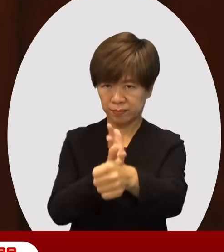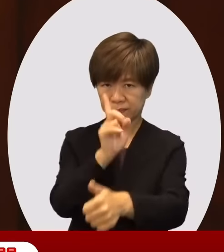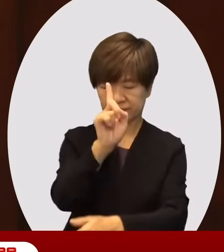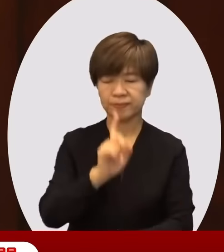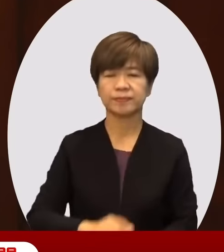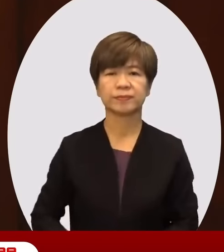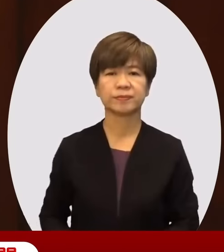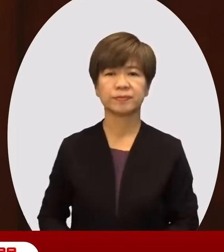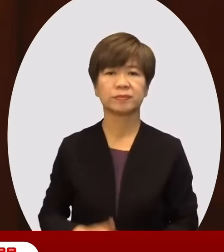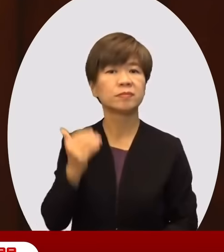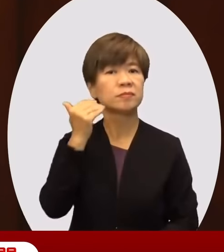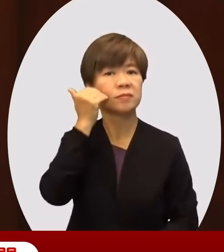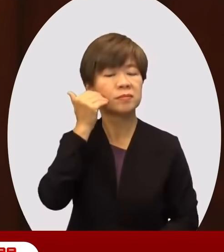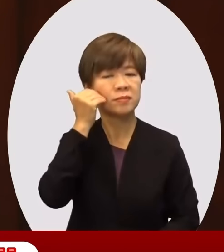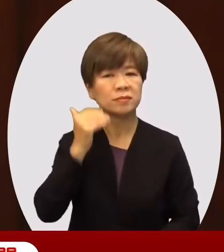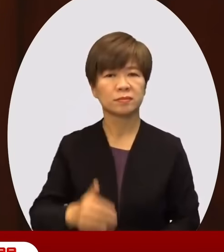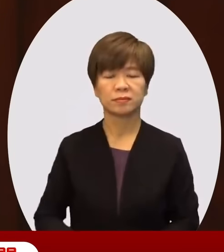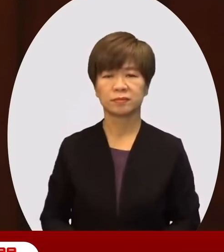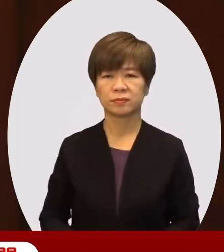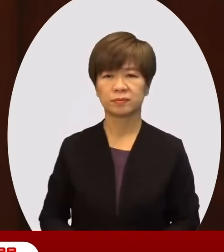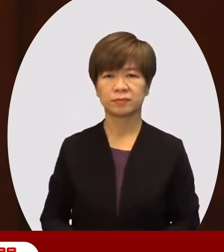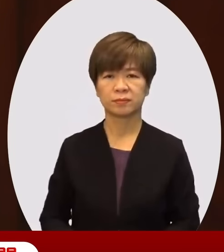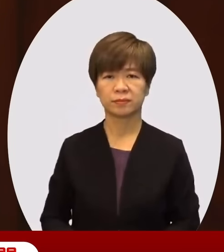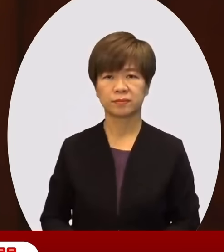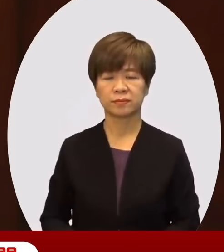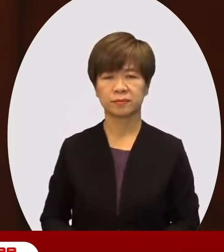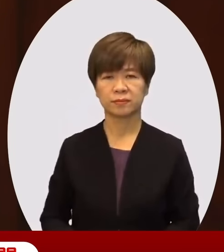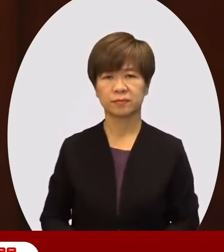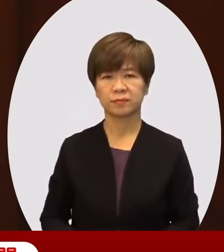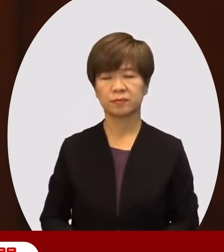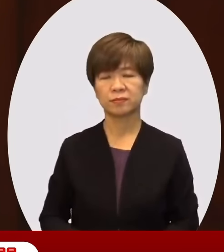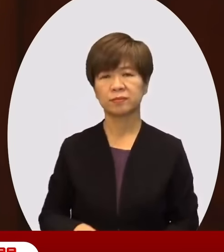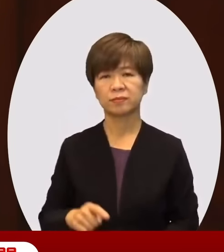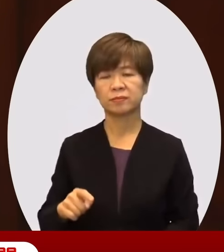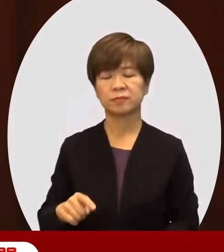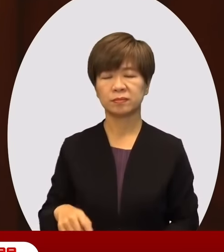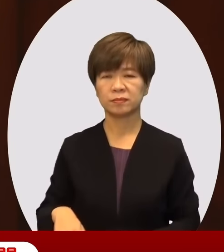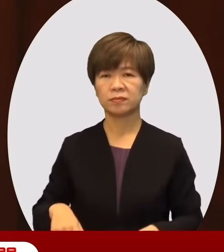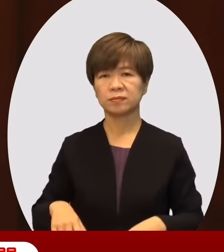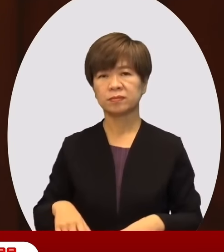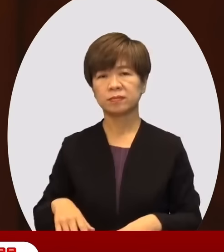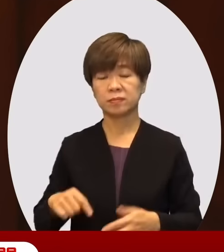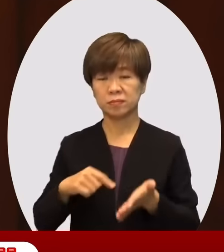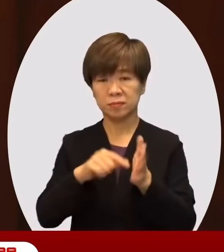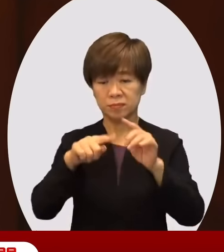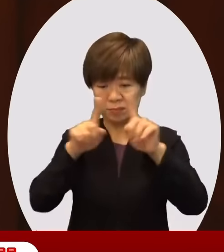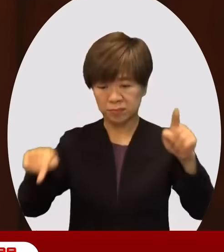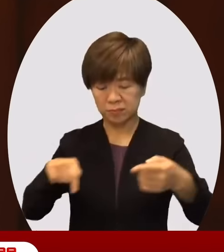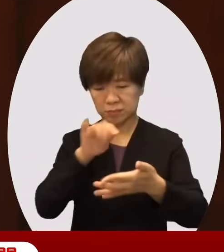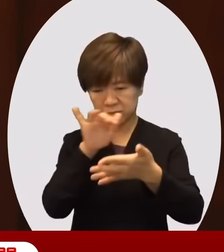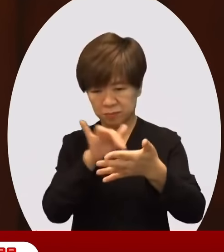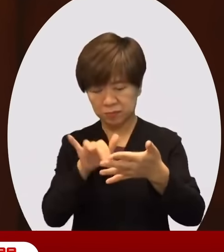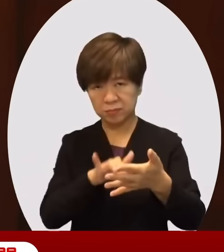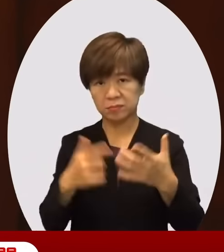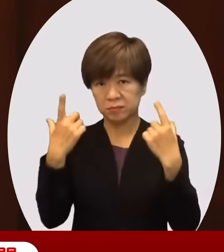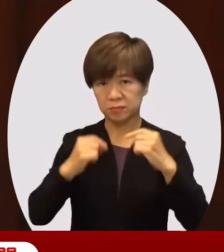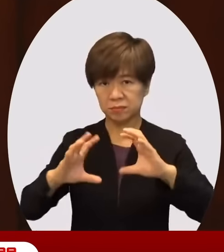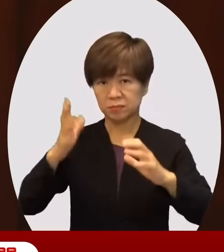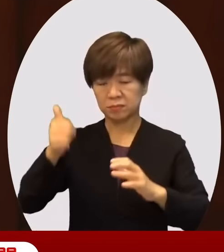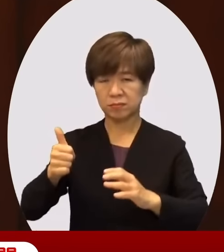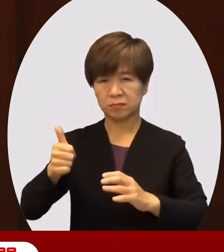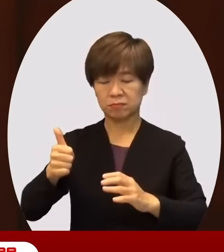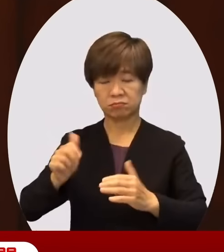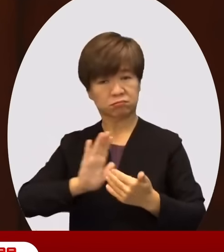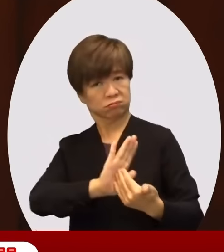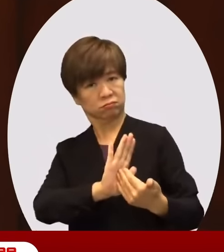我说如果说按照林时猛大律师在诉状里面所讲的，似乎总统本来就可以拒绝受邀